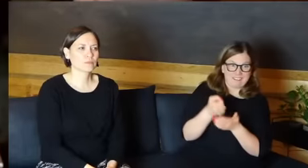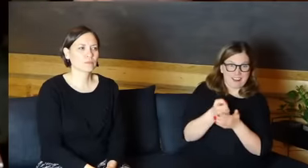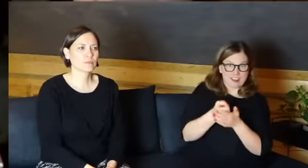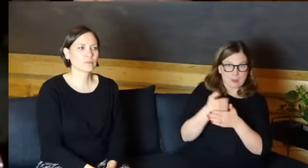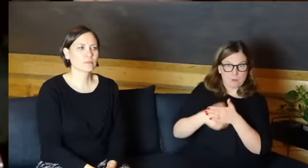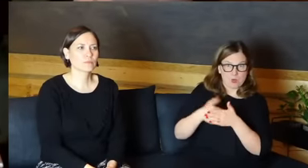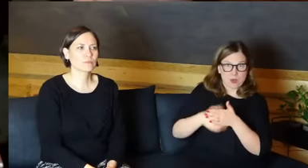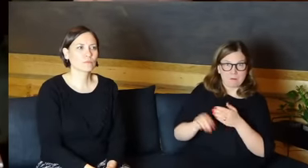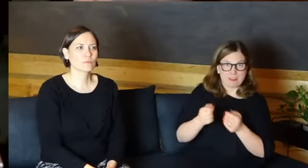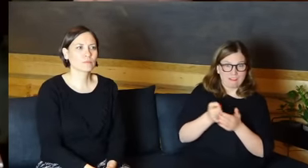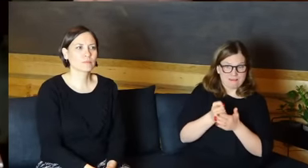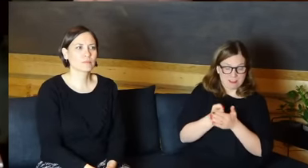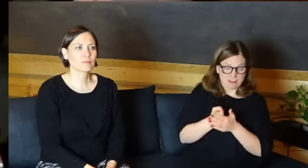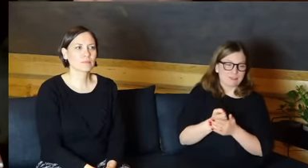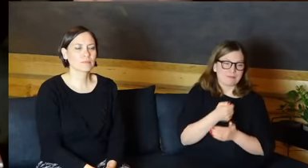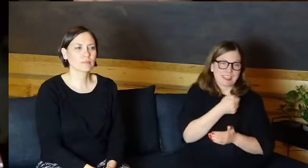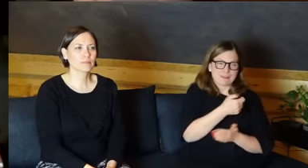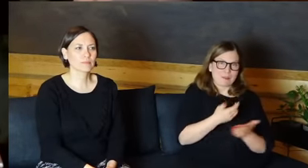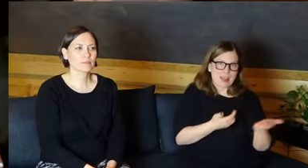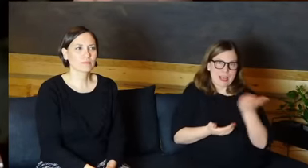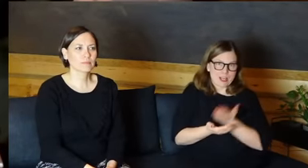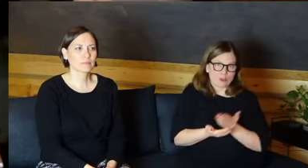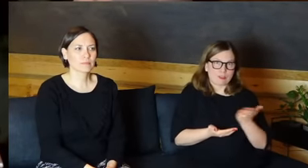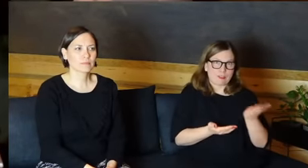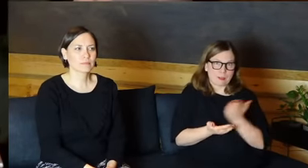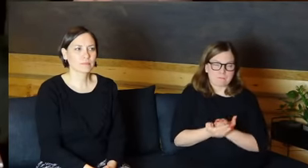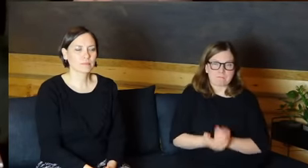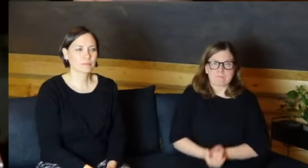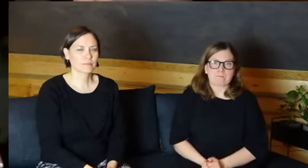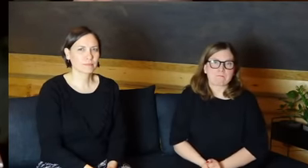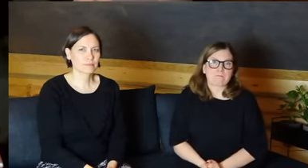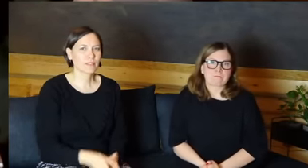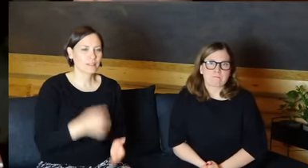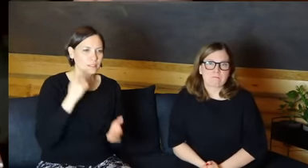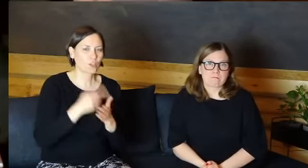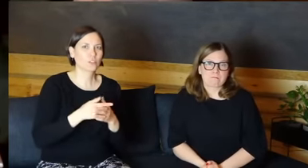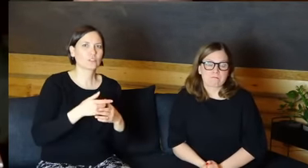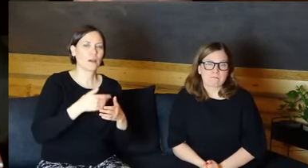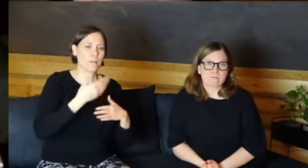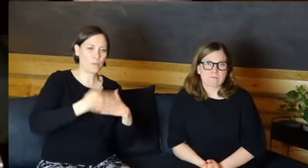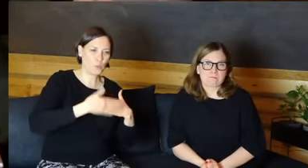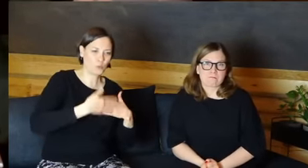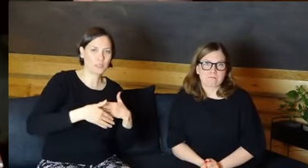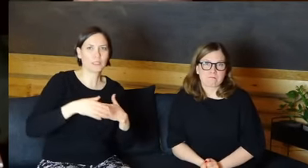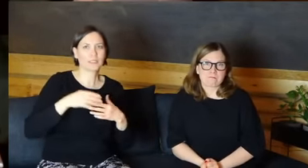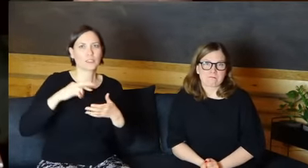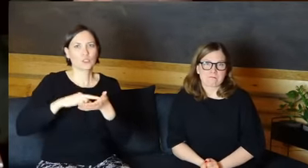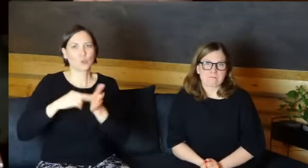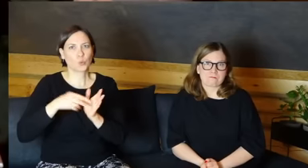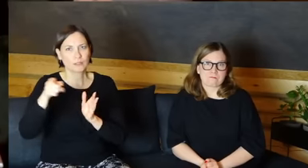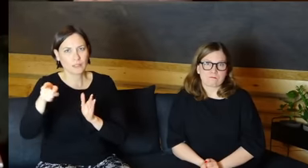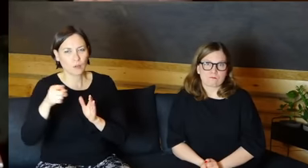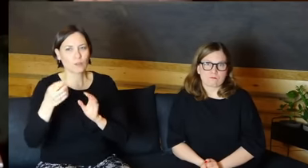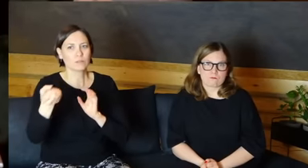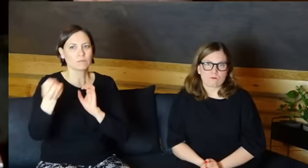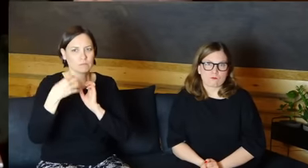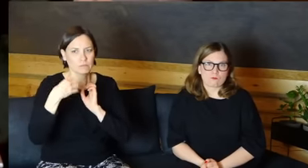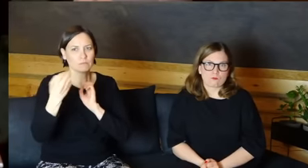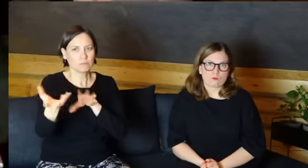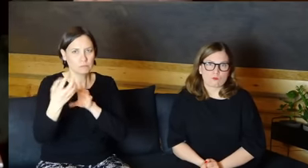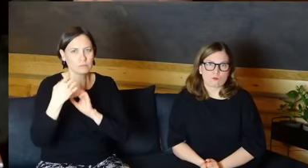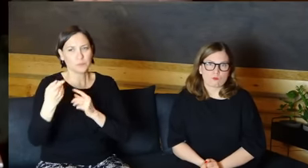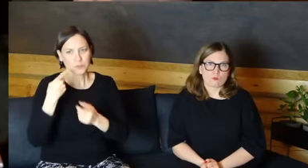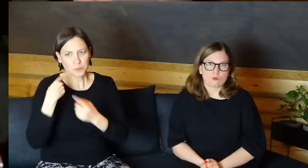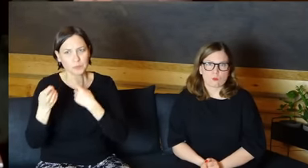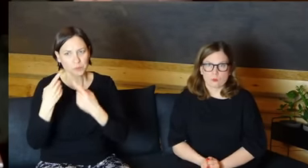Aivan. Eli se on tiukkaa vuoropuhelua myynnin ja suunnittelun välillä ja asiakkaan